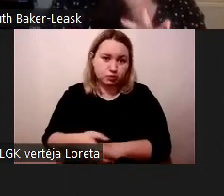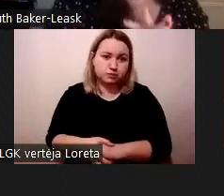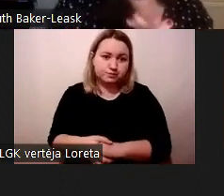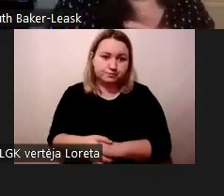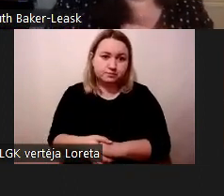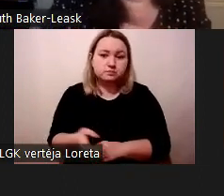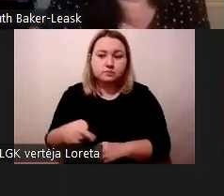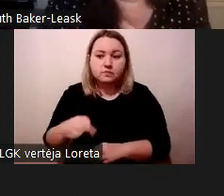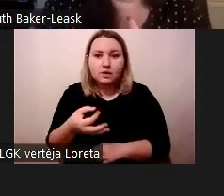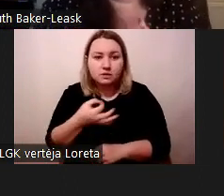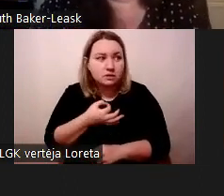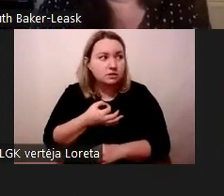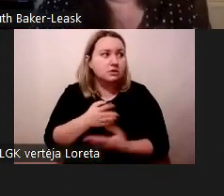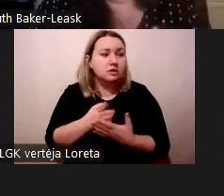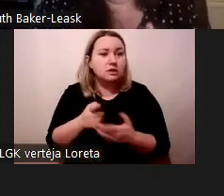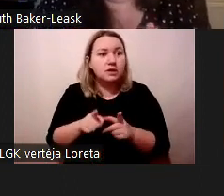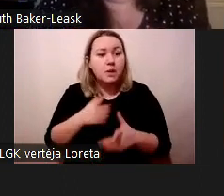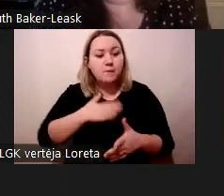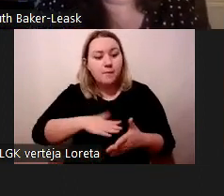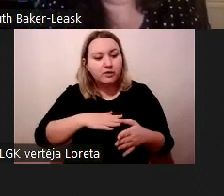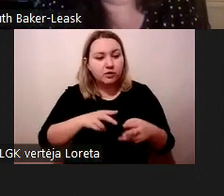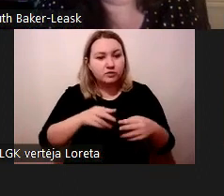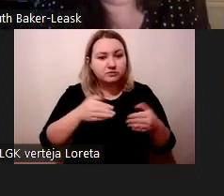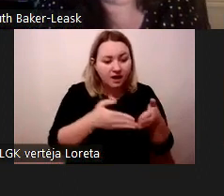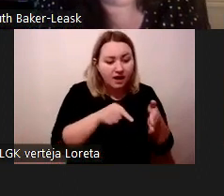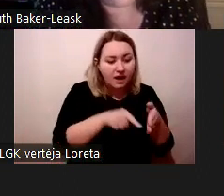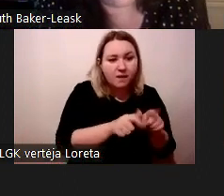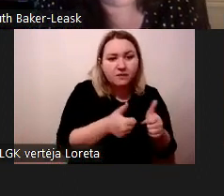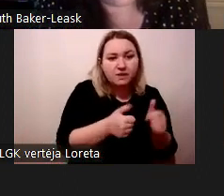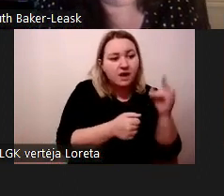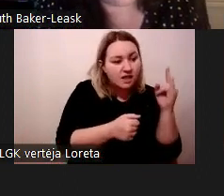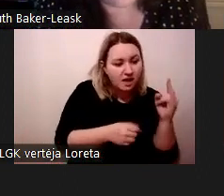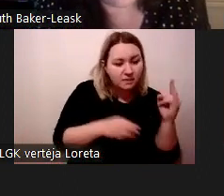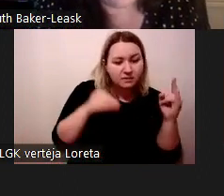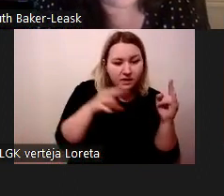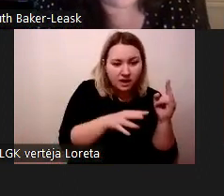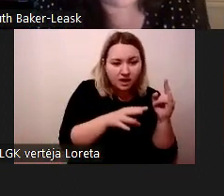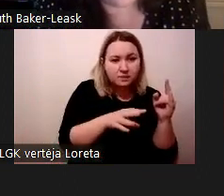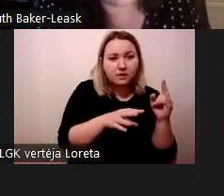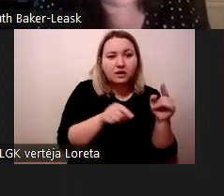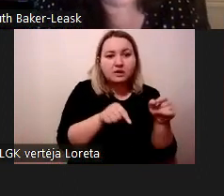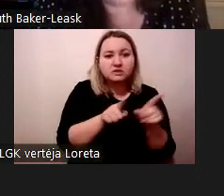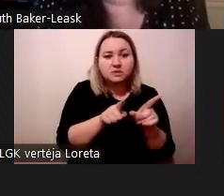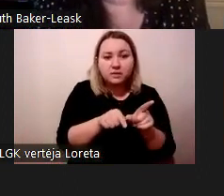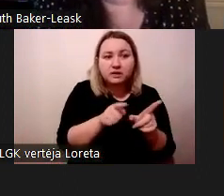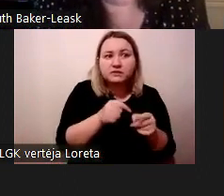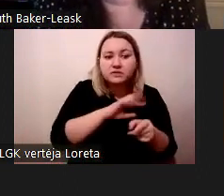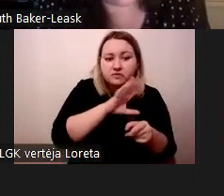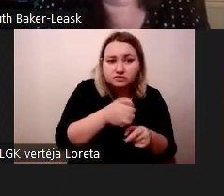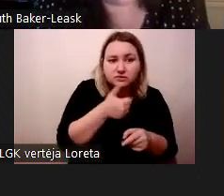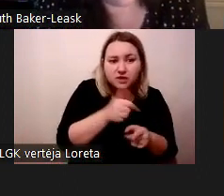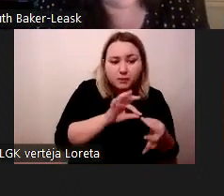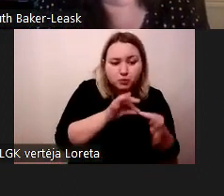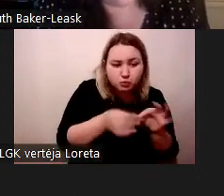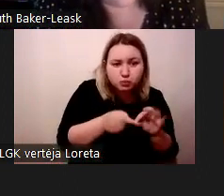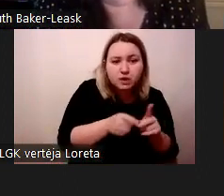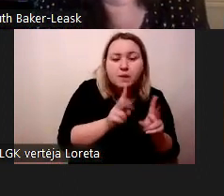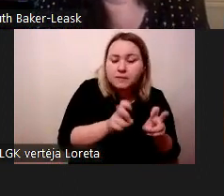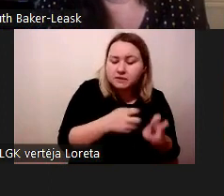sakėte, patogus kampas, šalia lango, lempa, šviesa krintanti iš kairės pusės. Tai yra viskas smulkmenos, bet labai